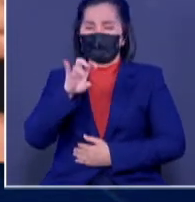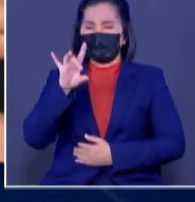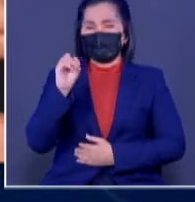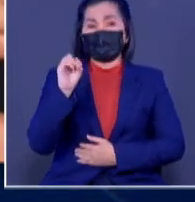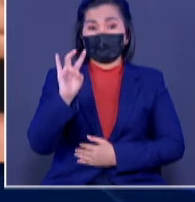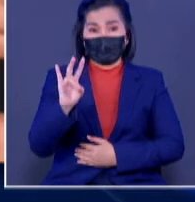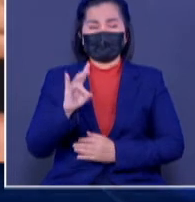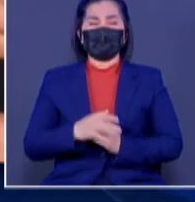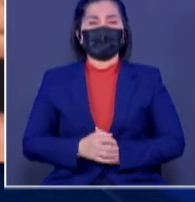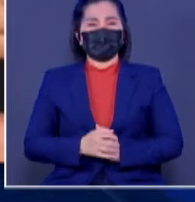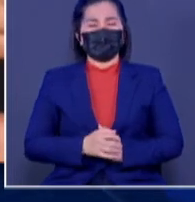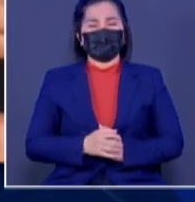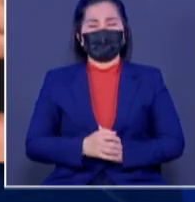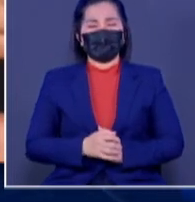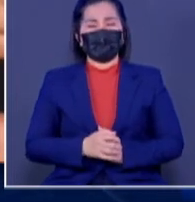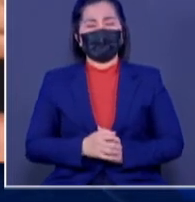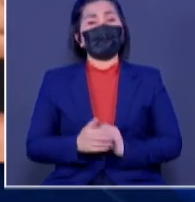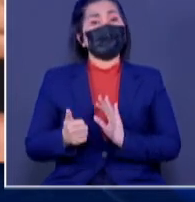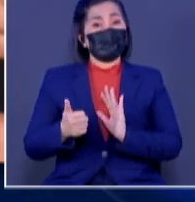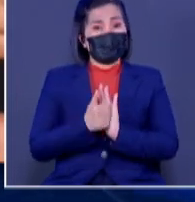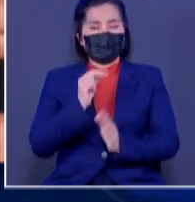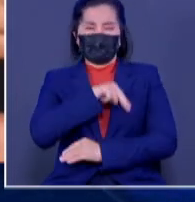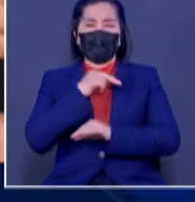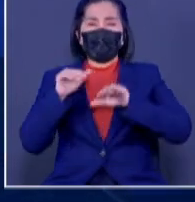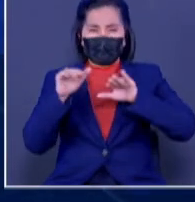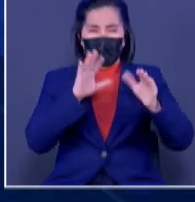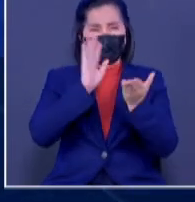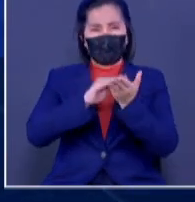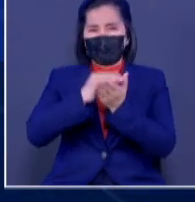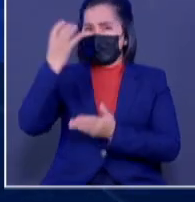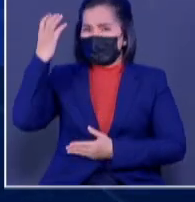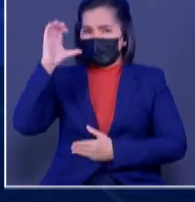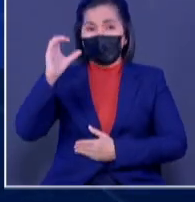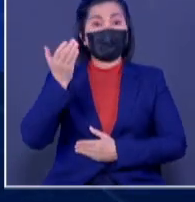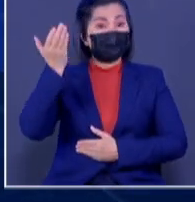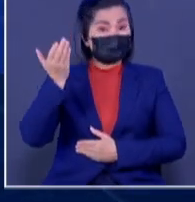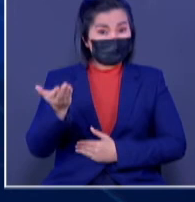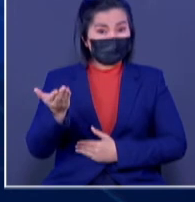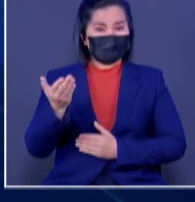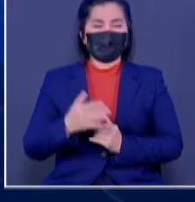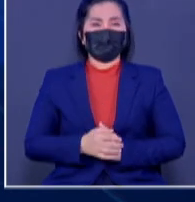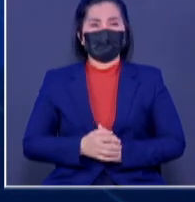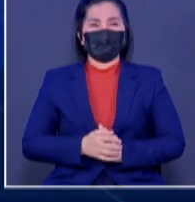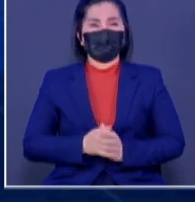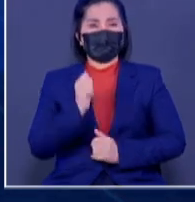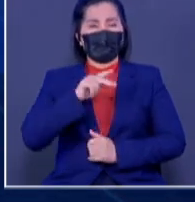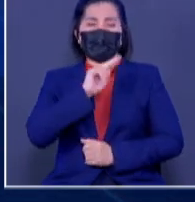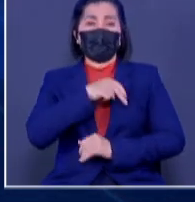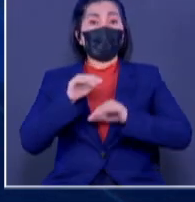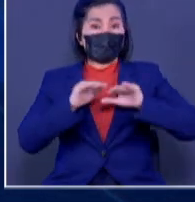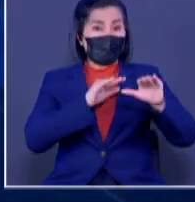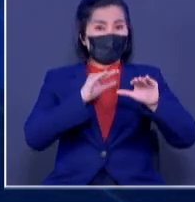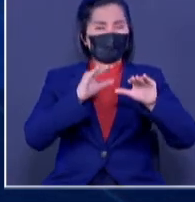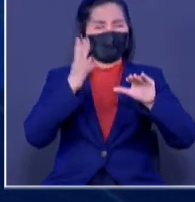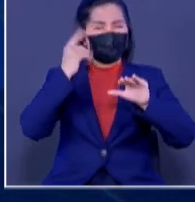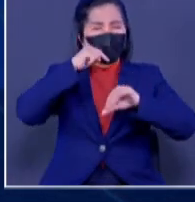355,287 รายทางฝั่งเพจบอพร้อมเองค่ะก็ได้โพสต์ข้อมูลล่าสุดของผู้ลงทะเบียนเพื่อรับวัคซีนโดยข้อมูลเมื่อช่วงค่ำเมื่อวาน